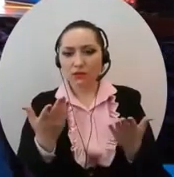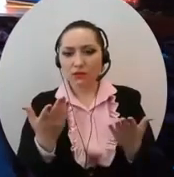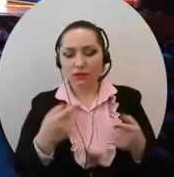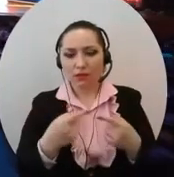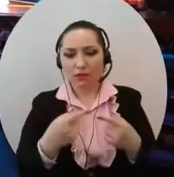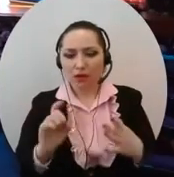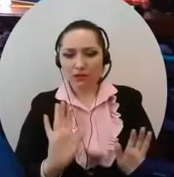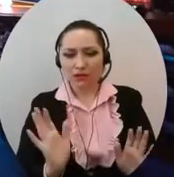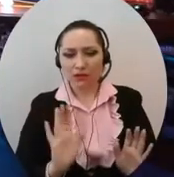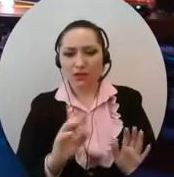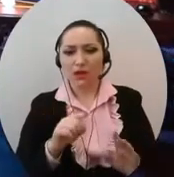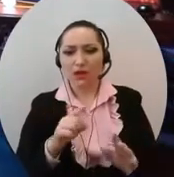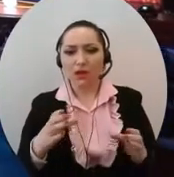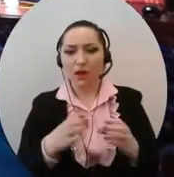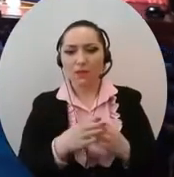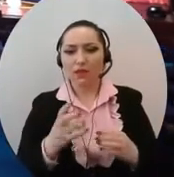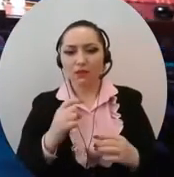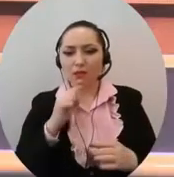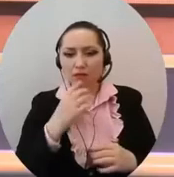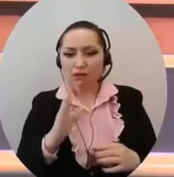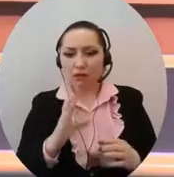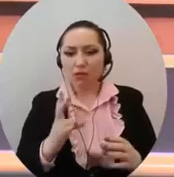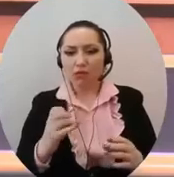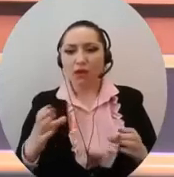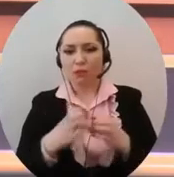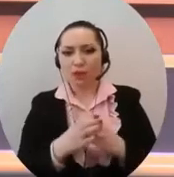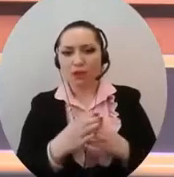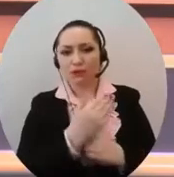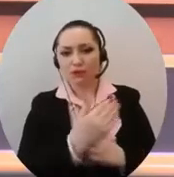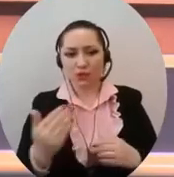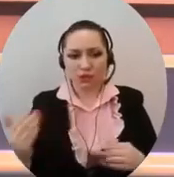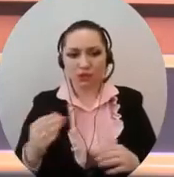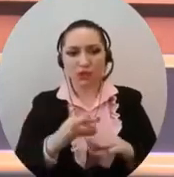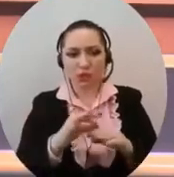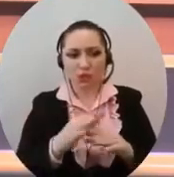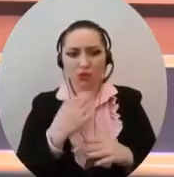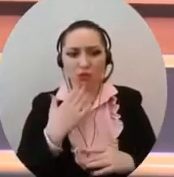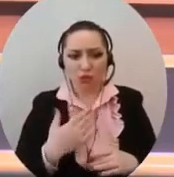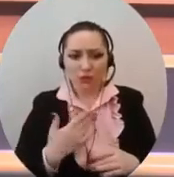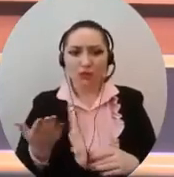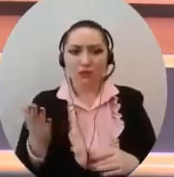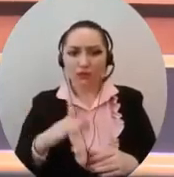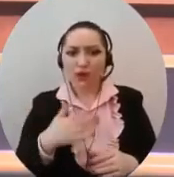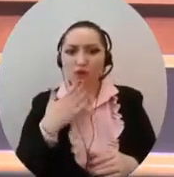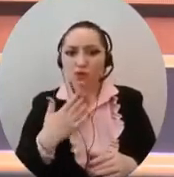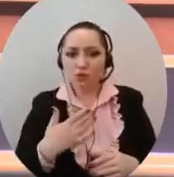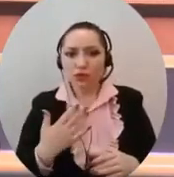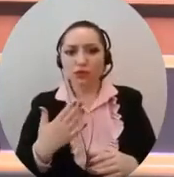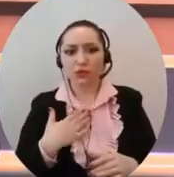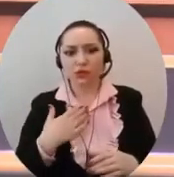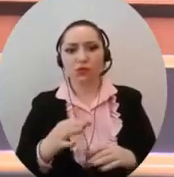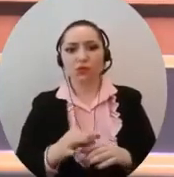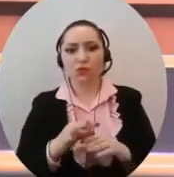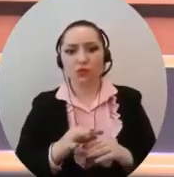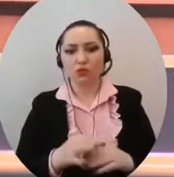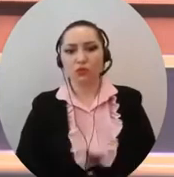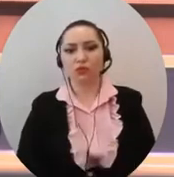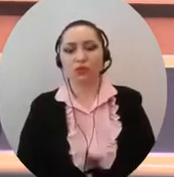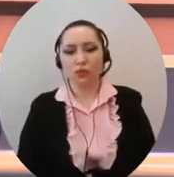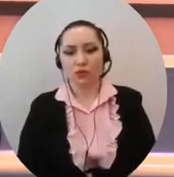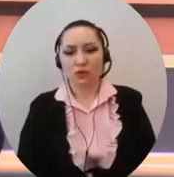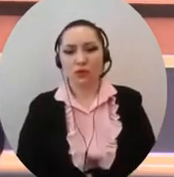не экономит на компонентах для ваших кожи любимой. Давайте любить нашу кожу. Да. Какое еще